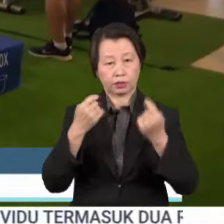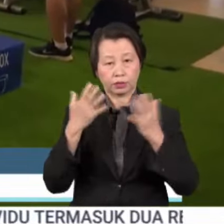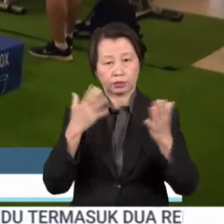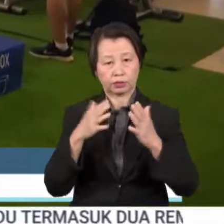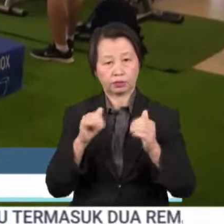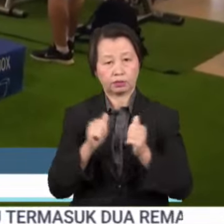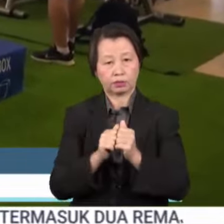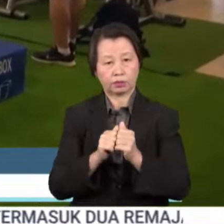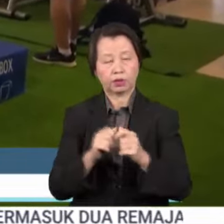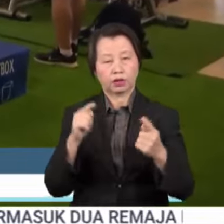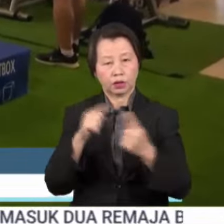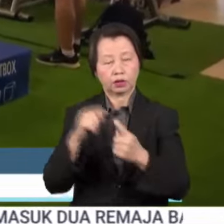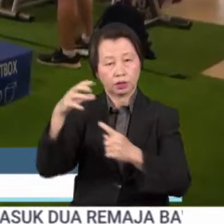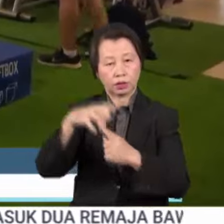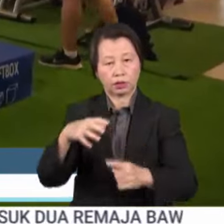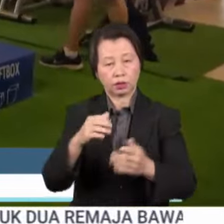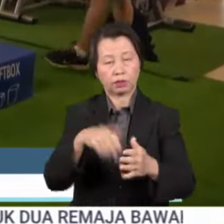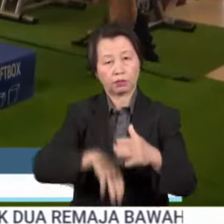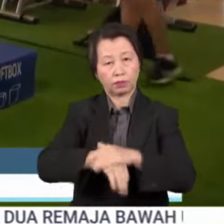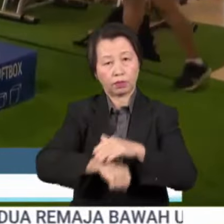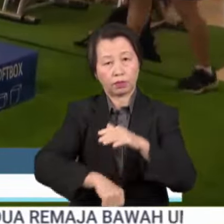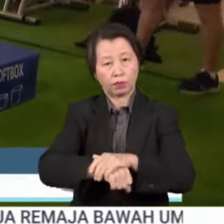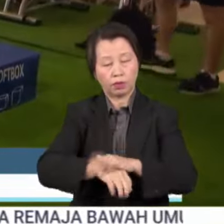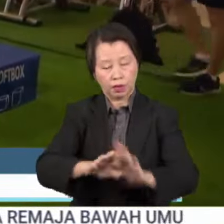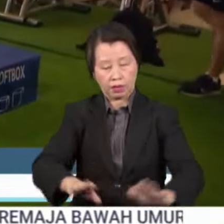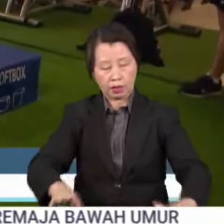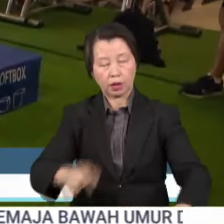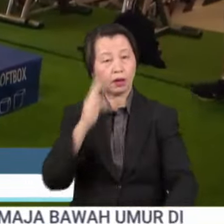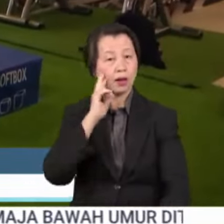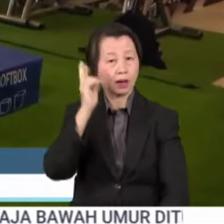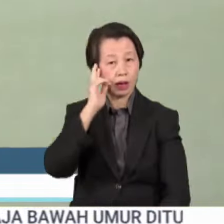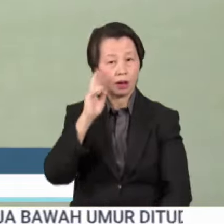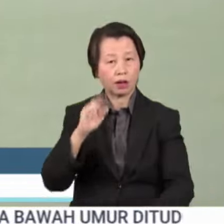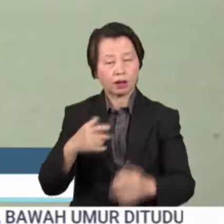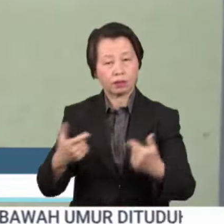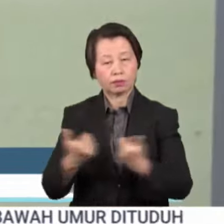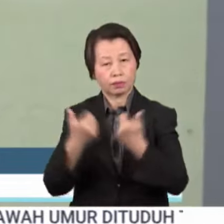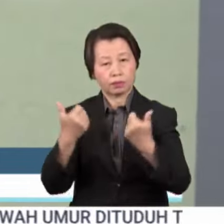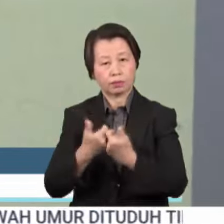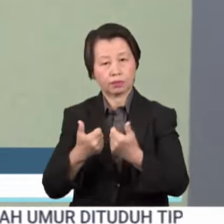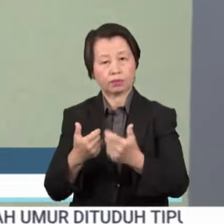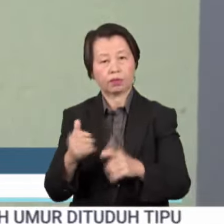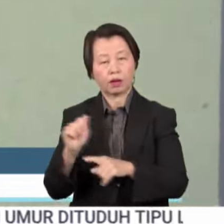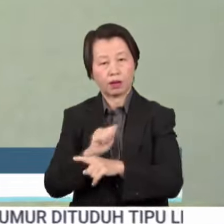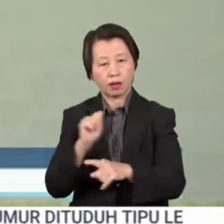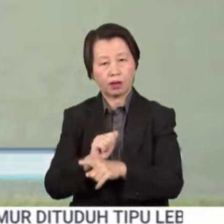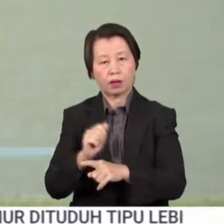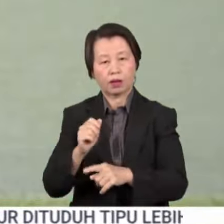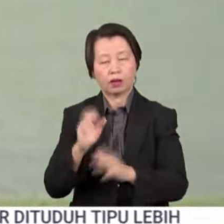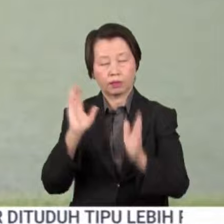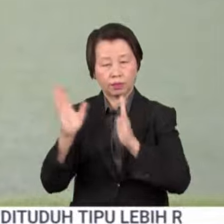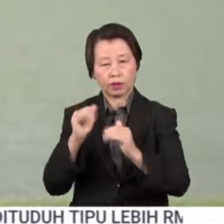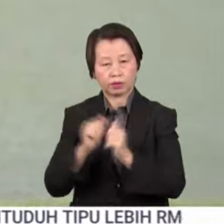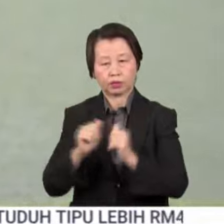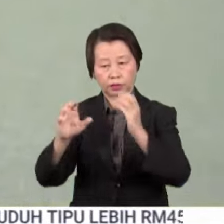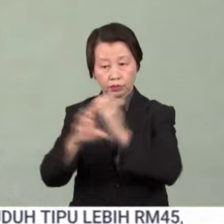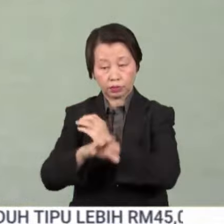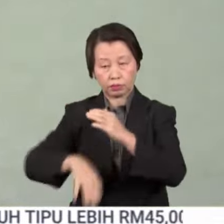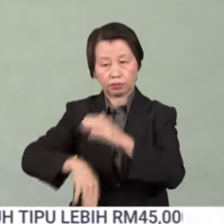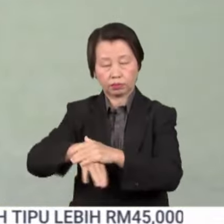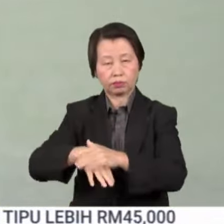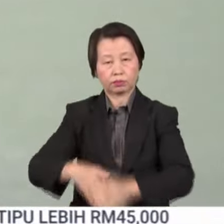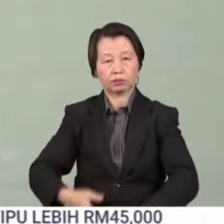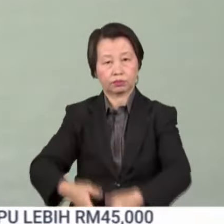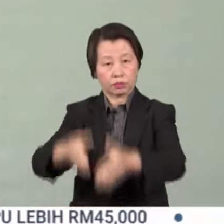Run, kejohanan bola sepak kanak-kanak dan remaja, perlawanan amal bekas pemain kebangsaan dan jabaran bola sepak